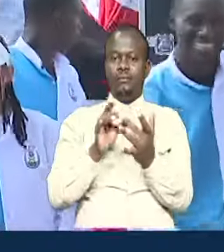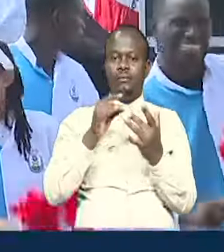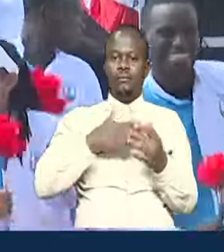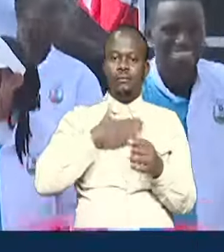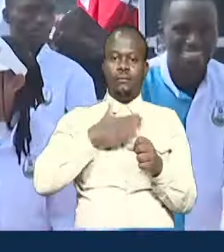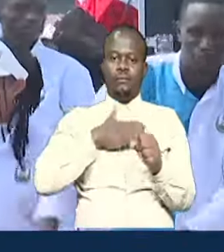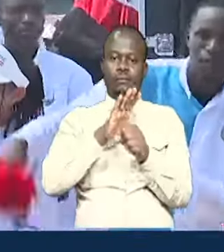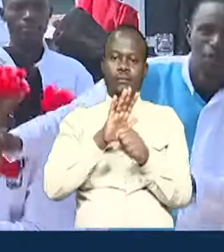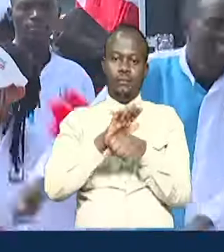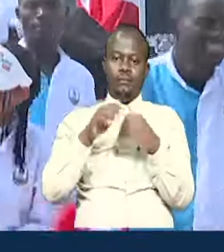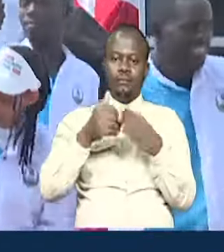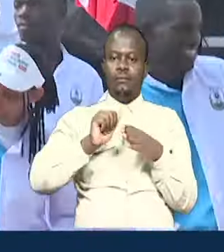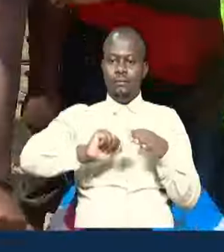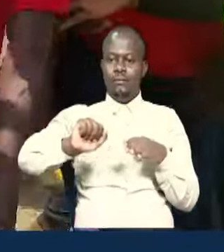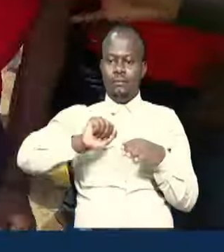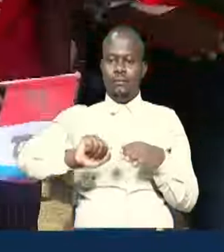byari byinshi bacinya akadiho.